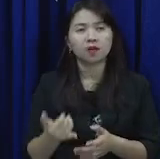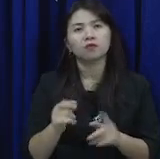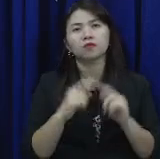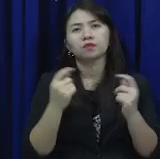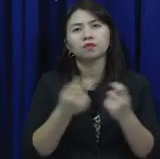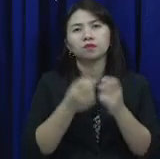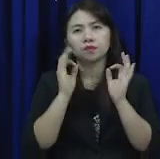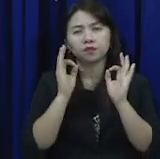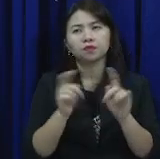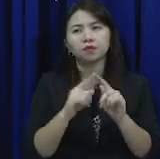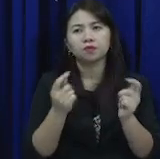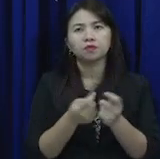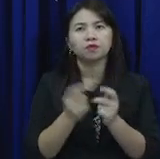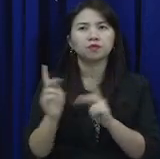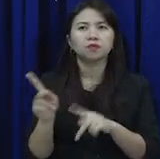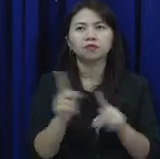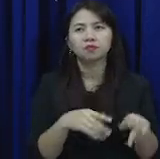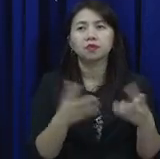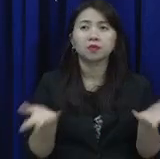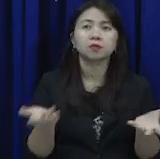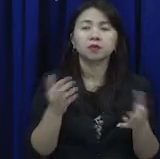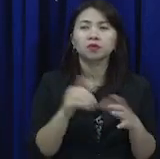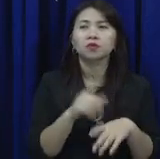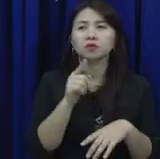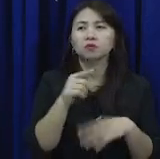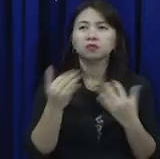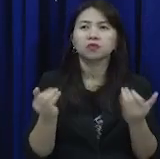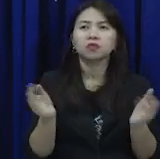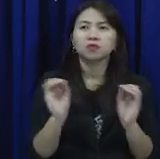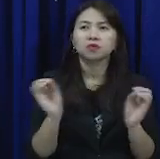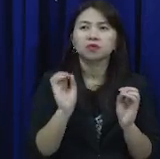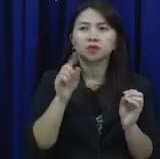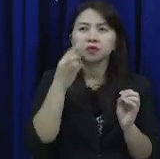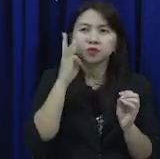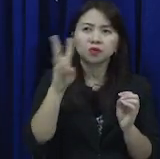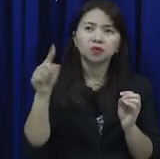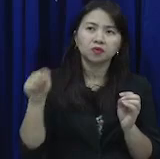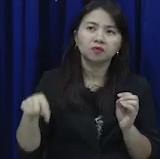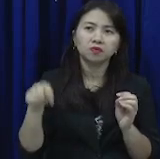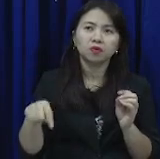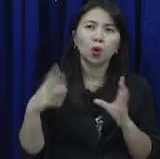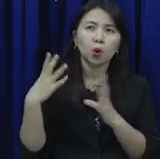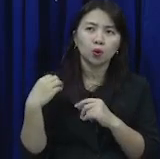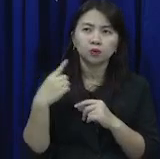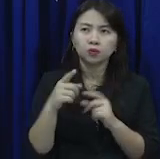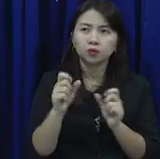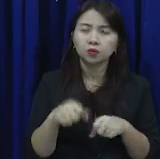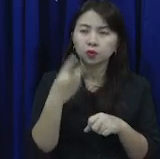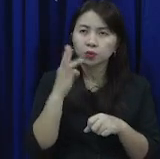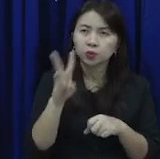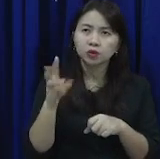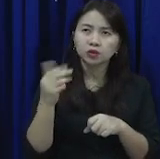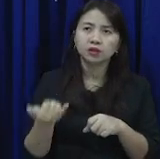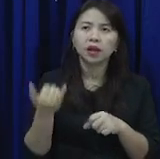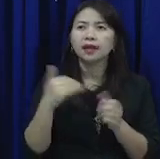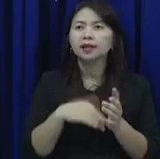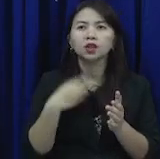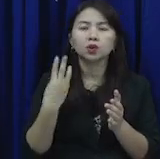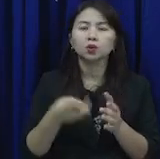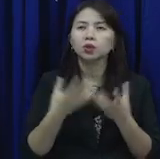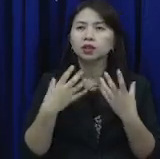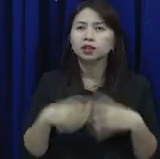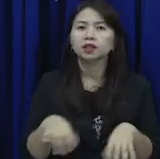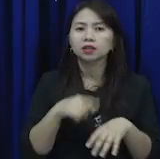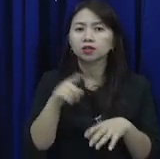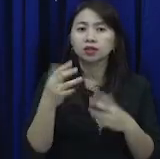Seryosohin niyo to maaring marami sa inyo team preparation h kayo nakakapanood ngayon Sana mapanood niyo to ng replay kaya i would like to challenge all the